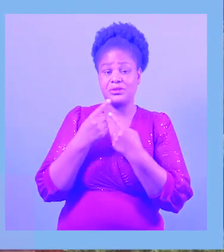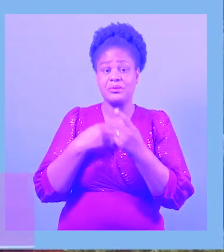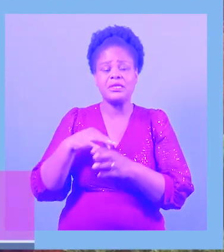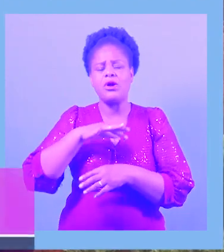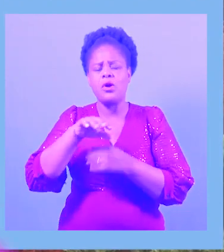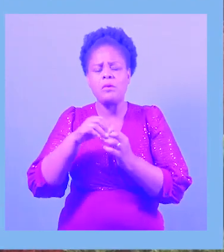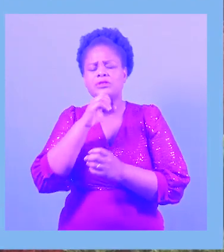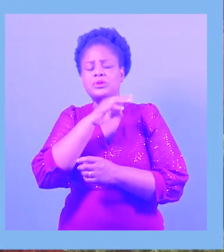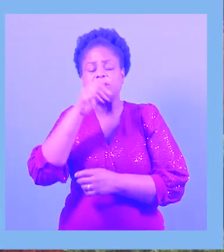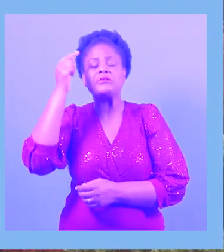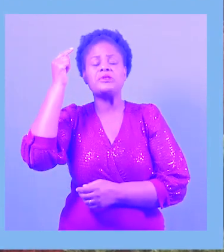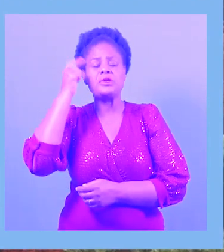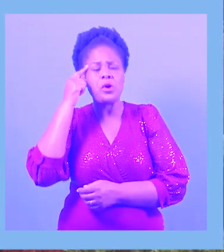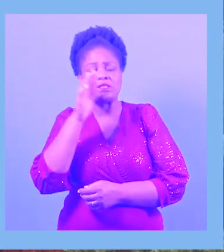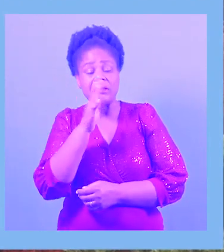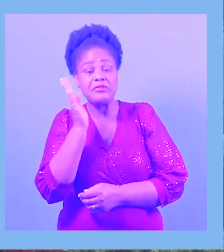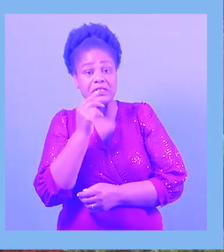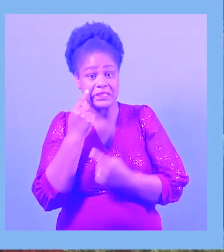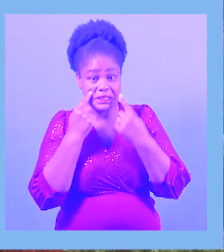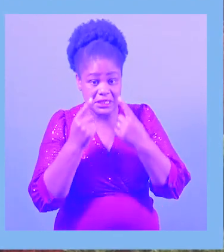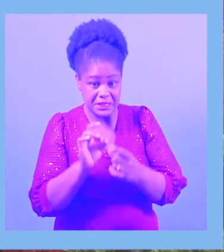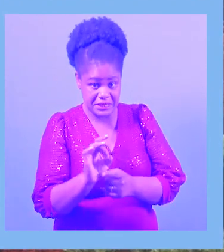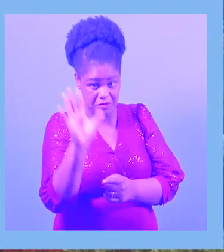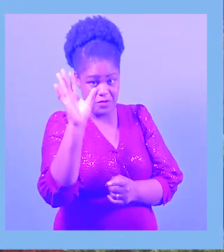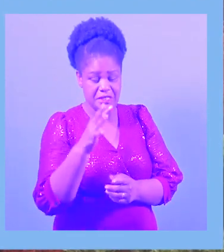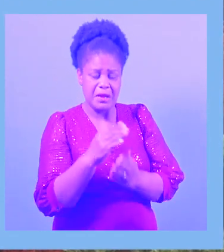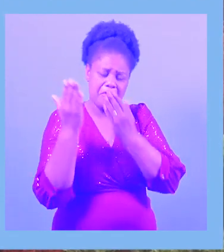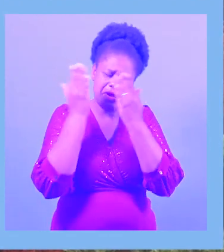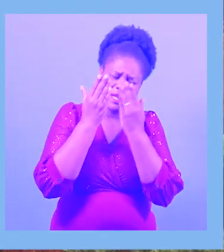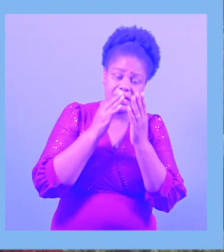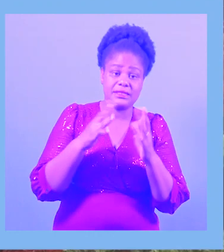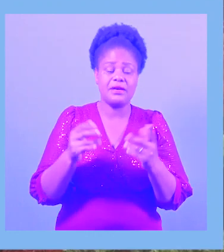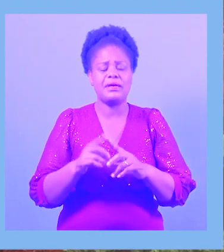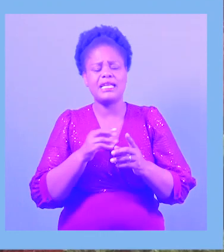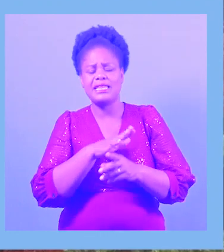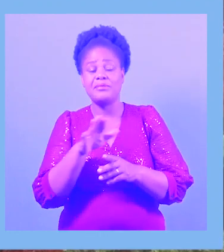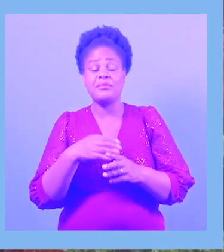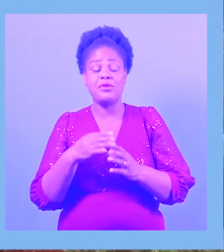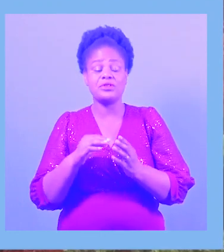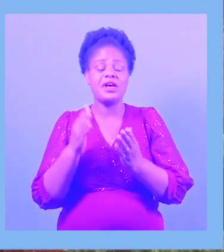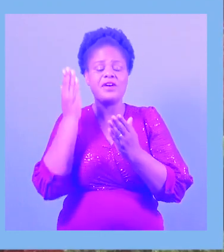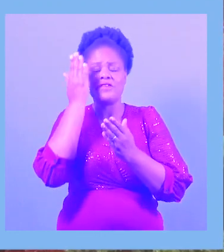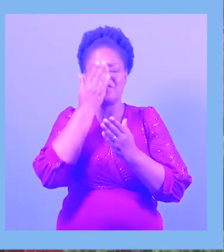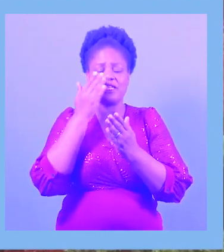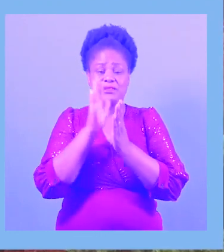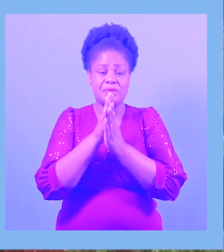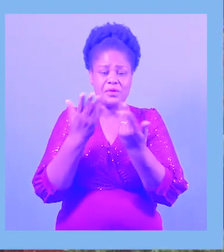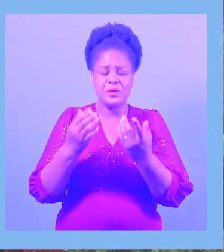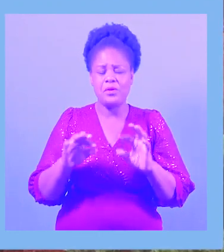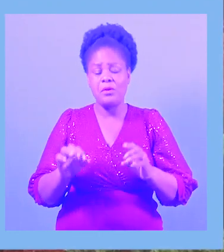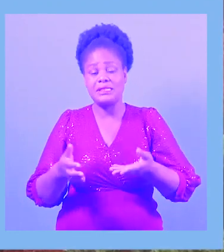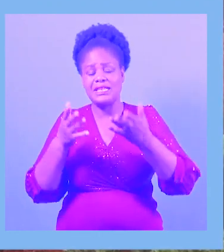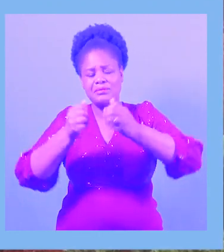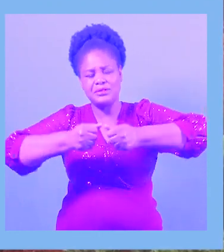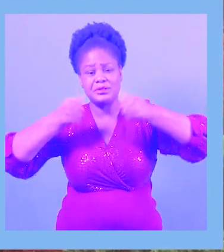dzamunoziva, dzamakaona, dzamakaverenga. Asi vanoteedza masaisai, vanoteedza nhau, vanonzwa zviri kuitika